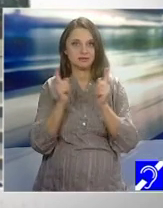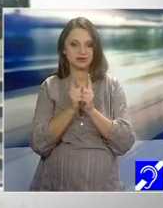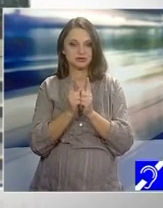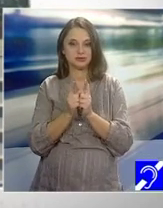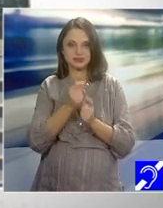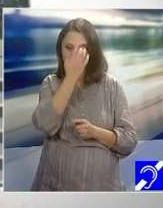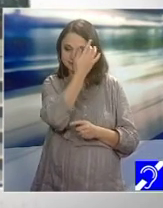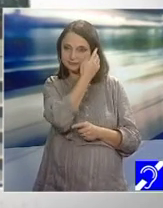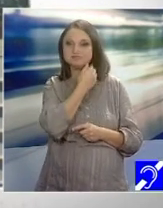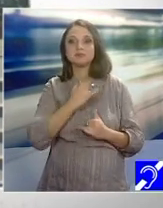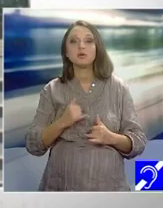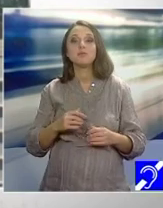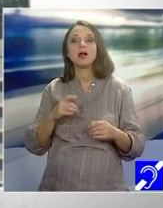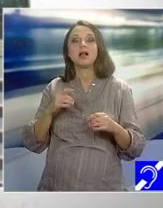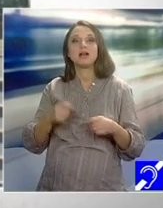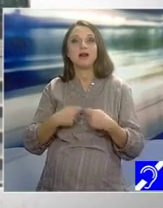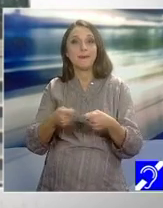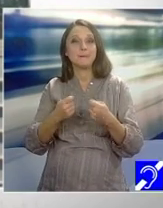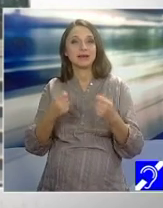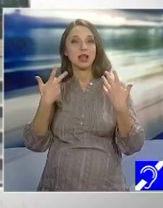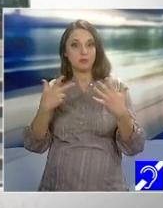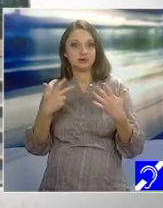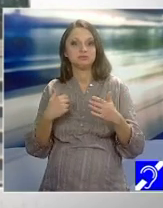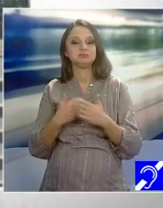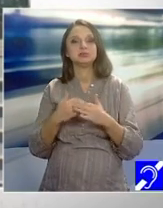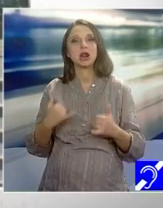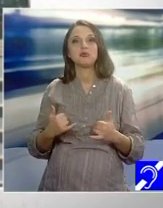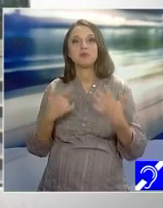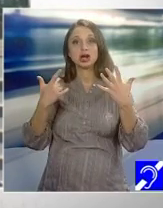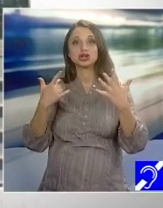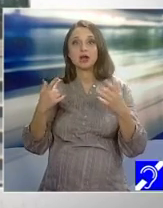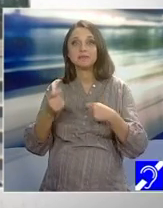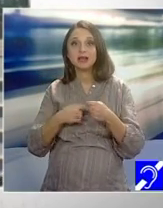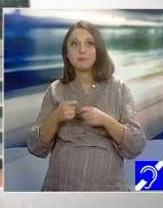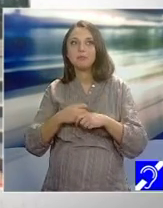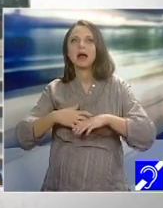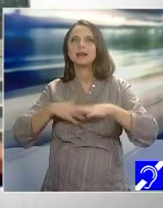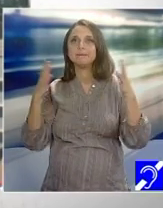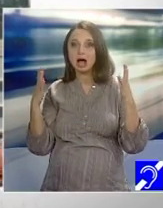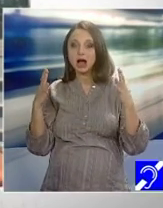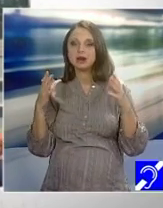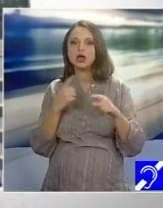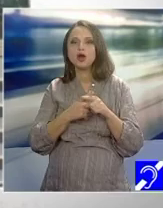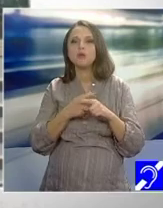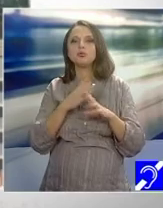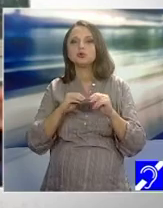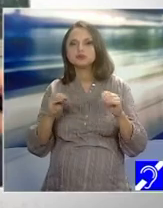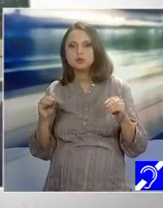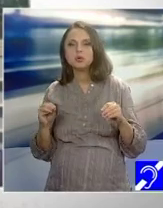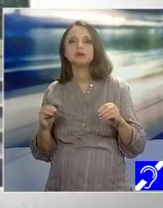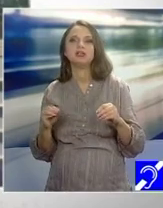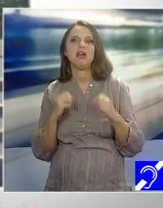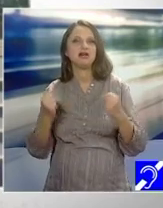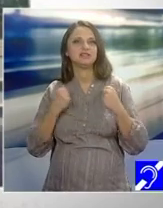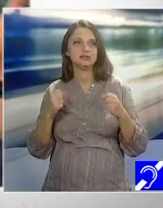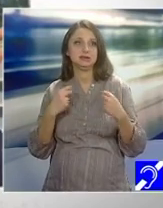asta este campania numărul 8. Până acum am îndeplinit cu succes 7 campanii mai mari și am avut multe alte activități pe lângă. Nu știu, de exemplu, am fost să plantăm